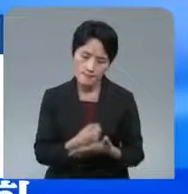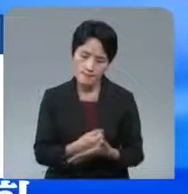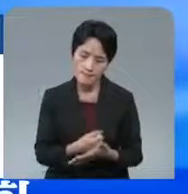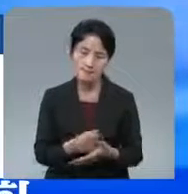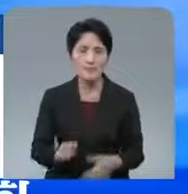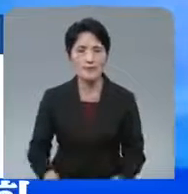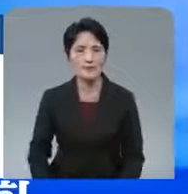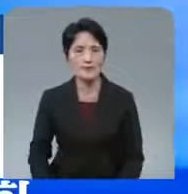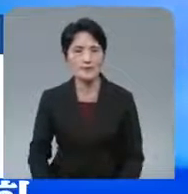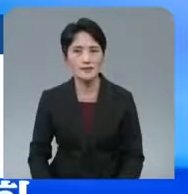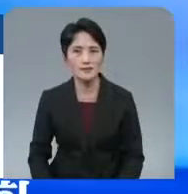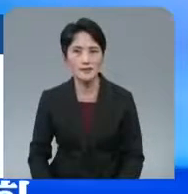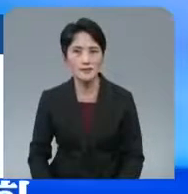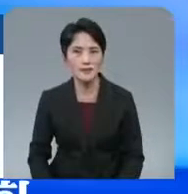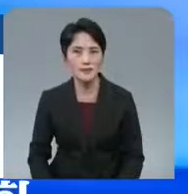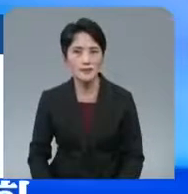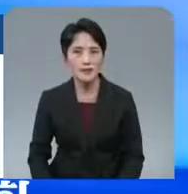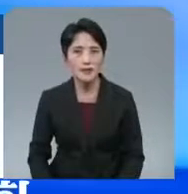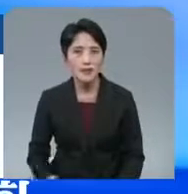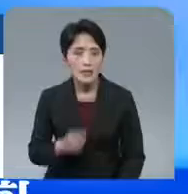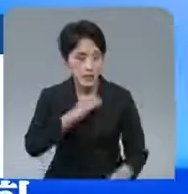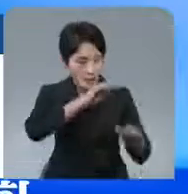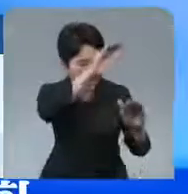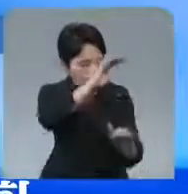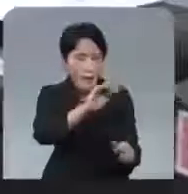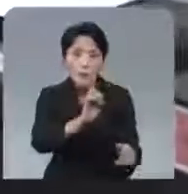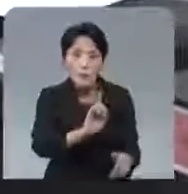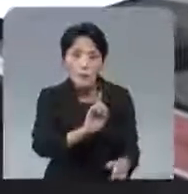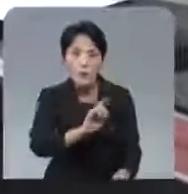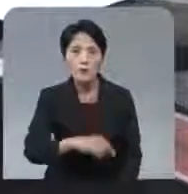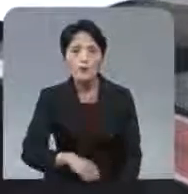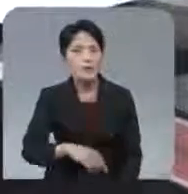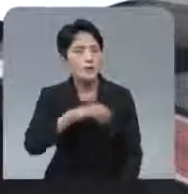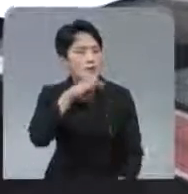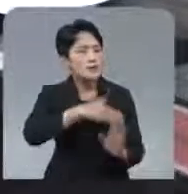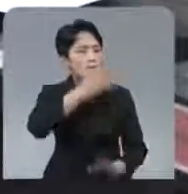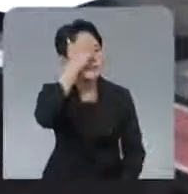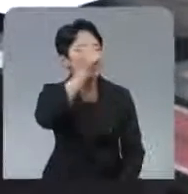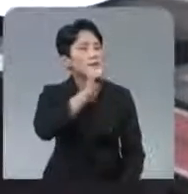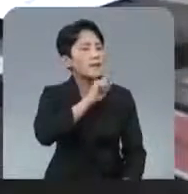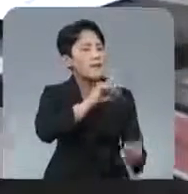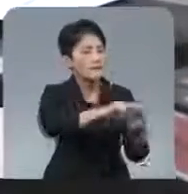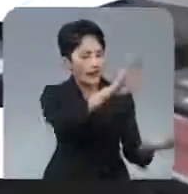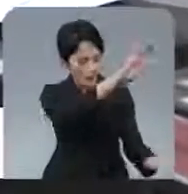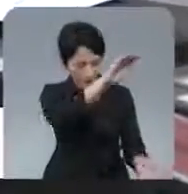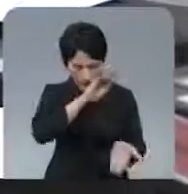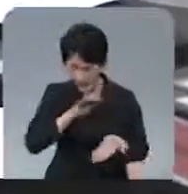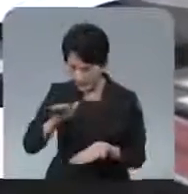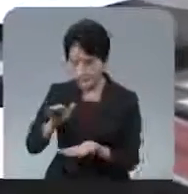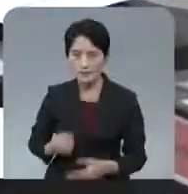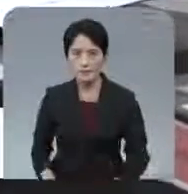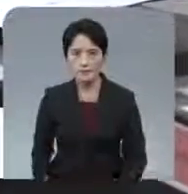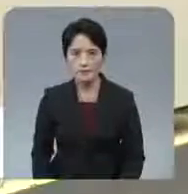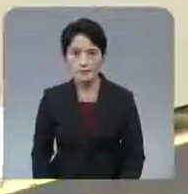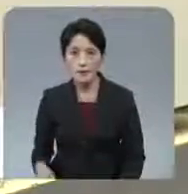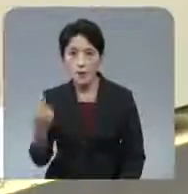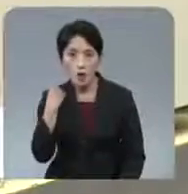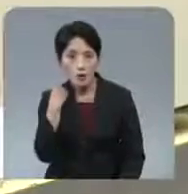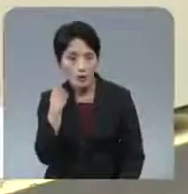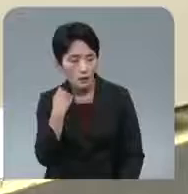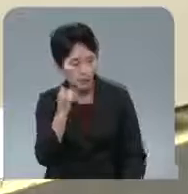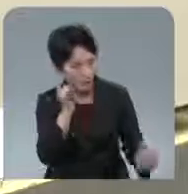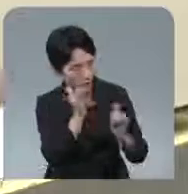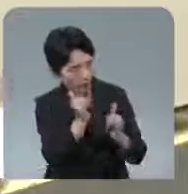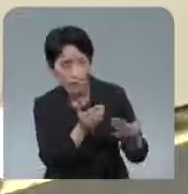et nos héros nés depuis hier après-midi le royaume ermite ne répond pas aux appels téléphoniques de séoul ni par le